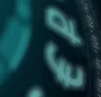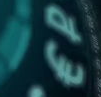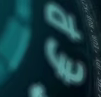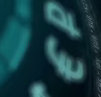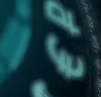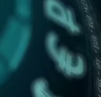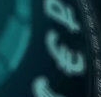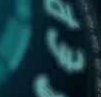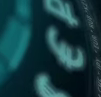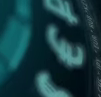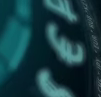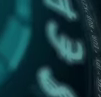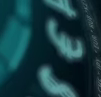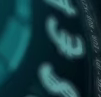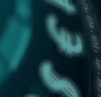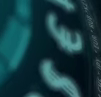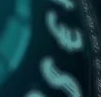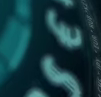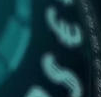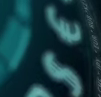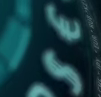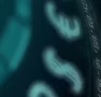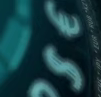Ақш доллары 386 теңге 21 тиын.